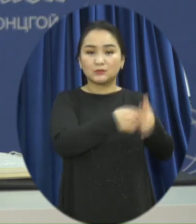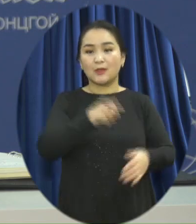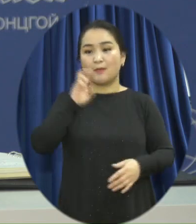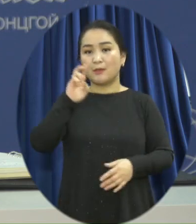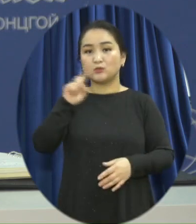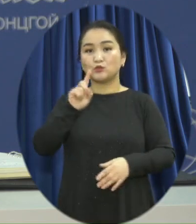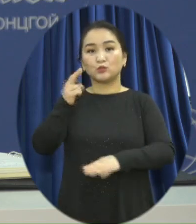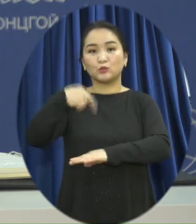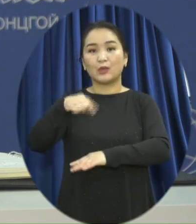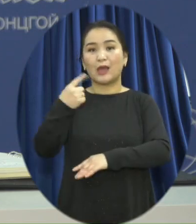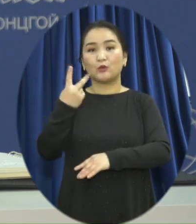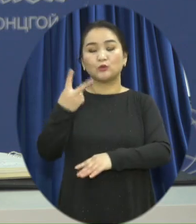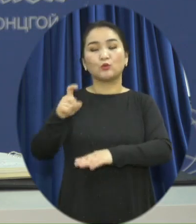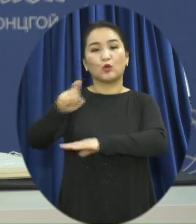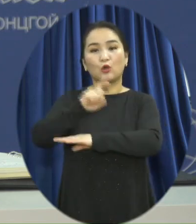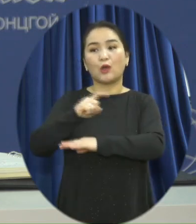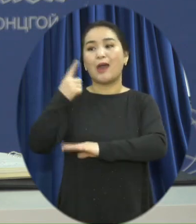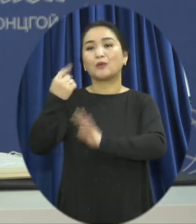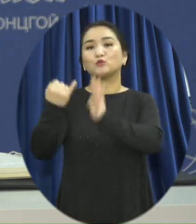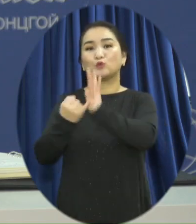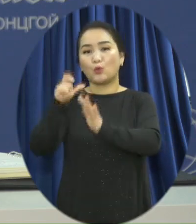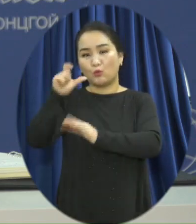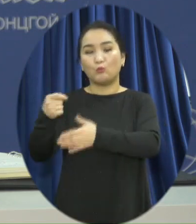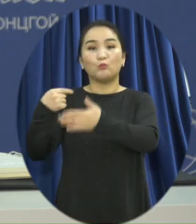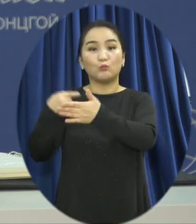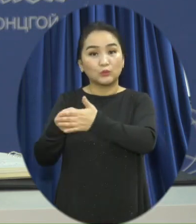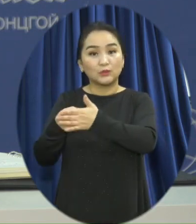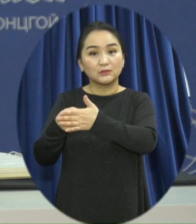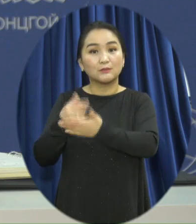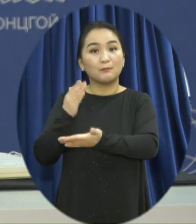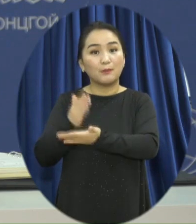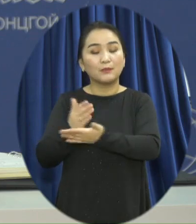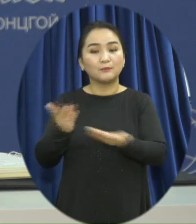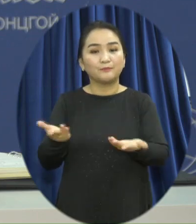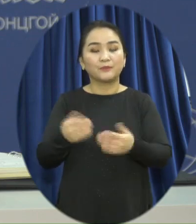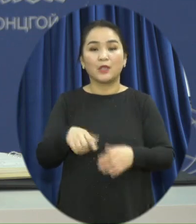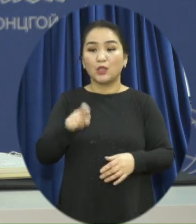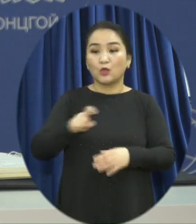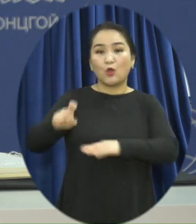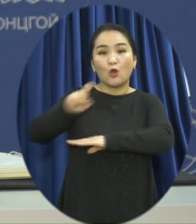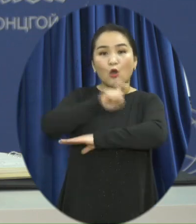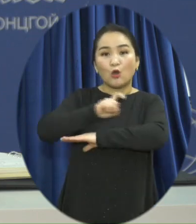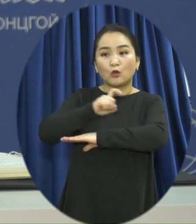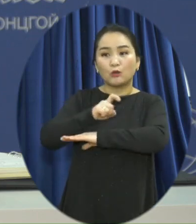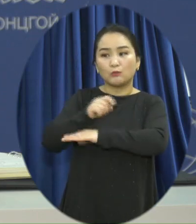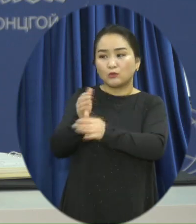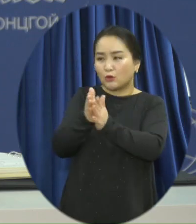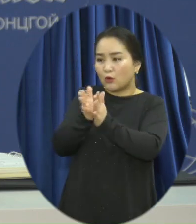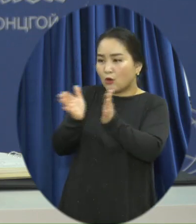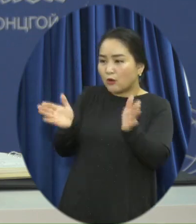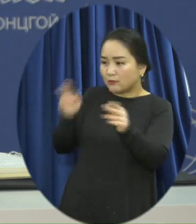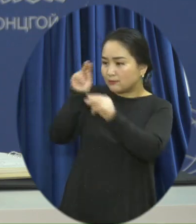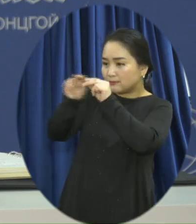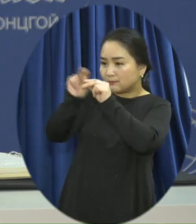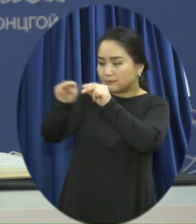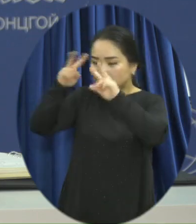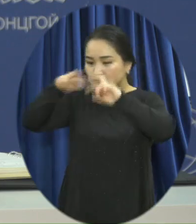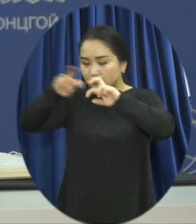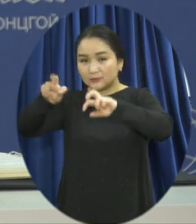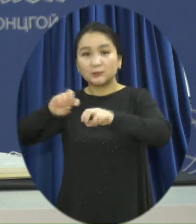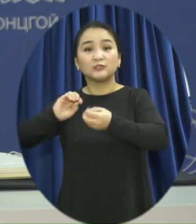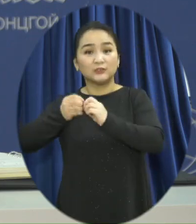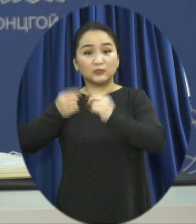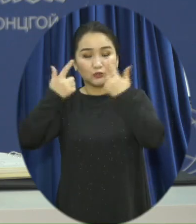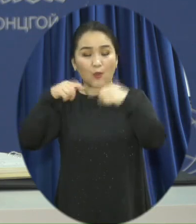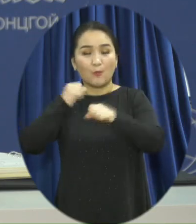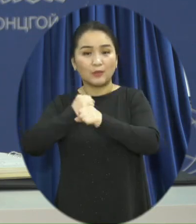12-р хороонд 16 тохиолдол бүртгэгдсэн байна. Тэгэхээр энэ одоо хороонуудад өргөжүүлсэн тандалтыг зохион байгуулах, энэ хороонд байгаа